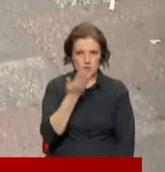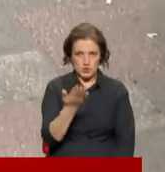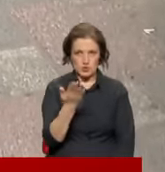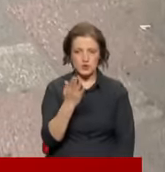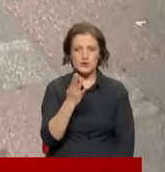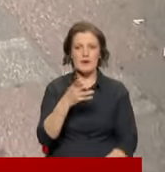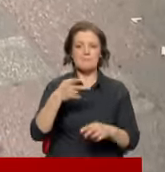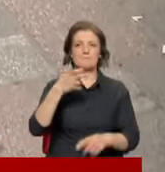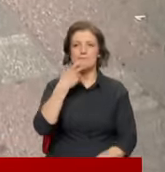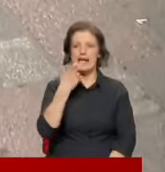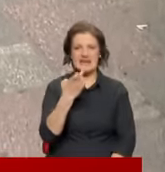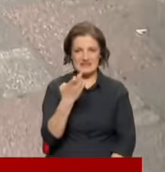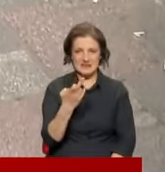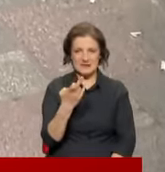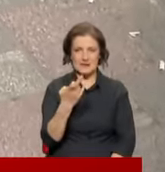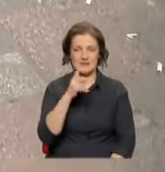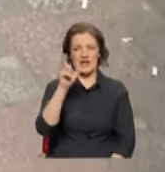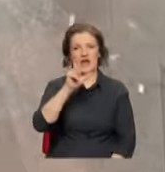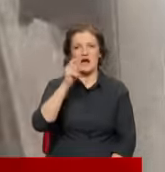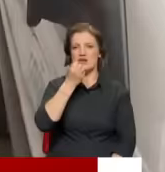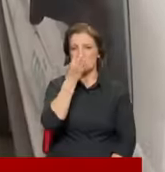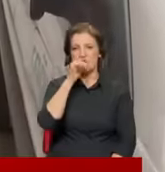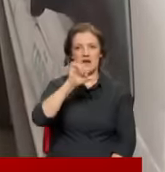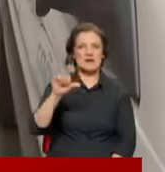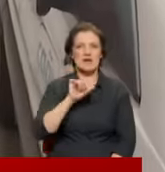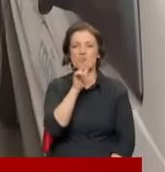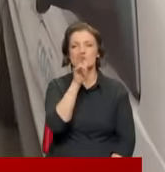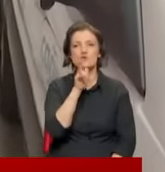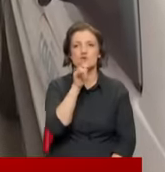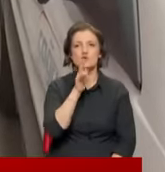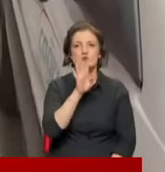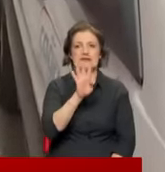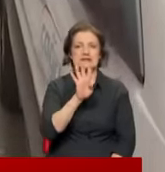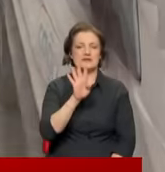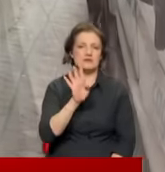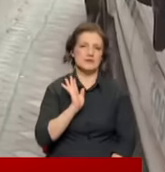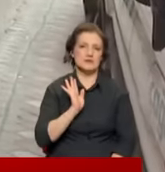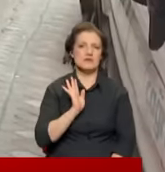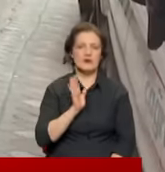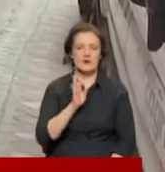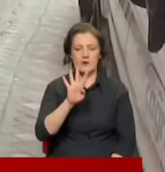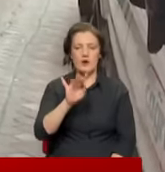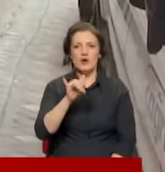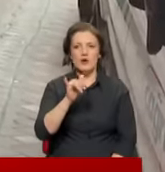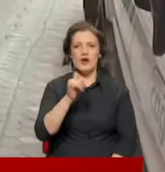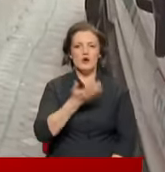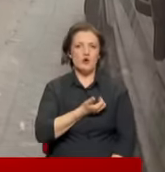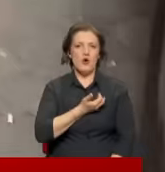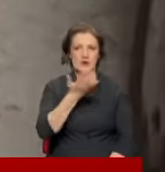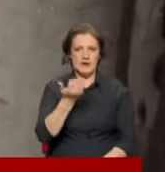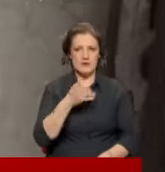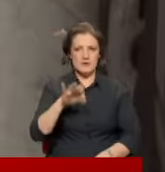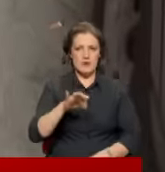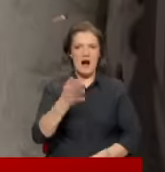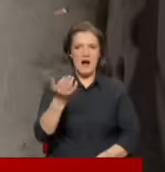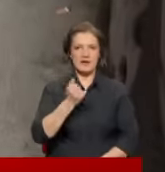tane süzme peynir, bir de ayçiçek yağı. 340'tan fazla ödedim. 4 kiloya yakın yoğurt alıyordum. Şu